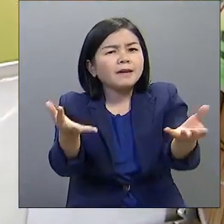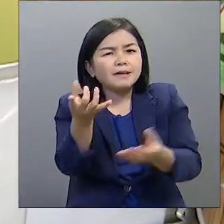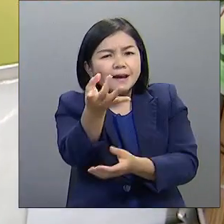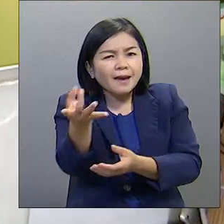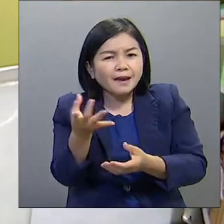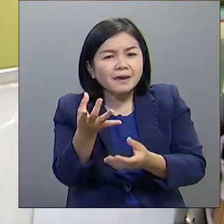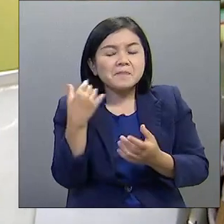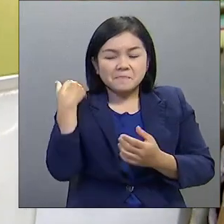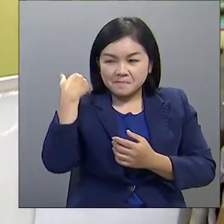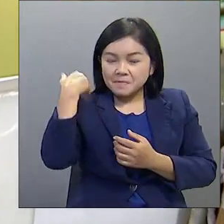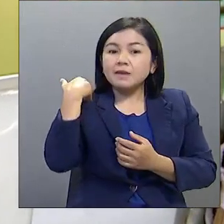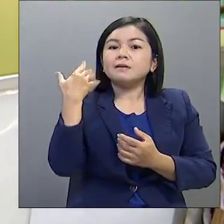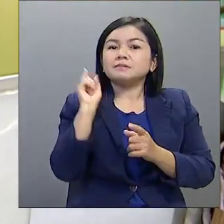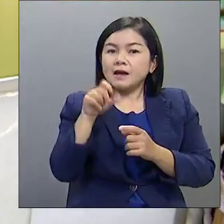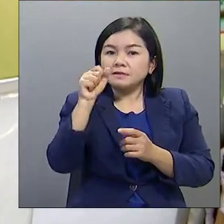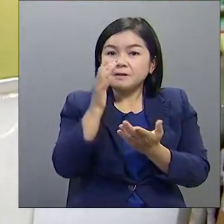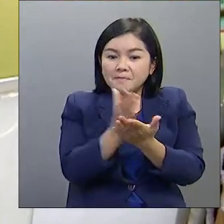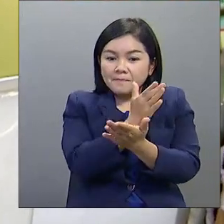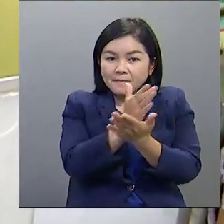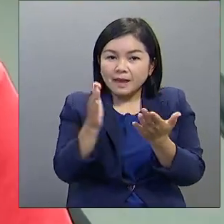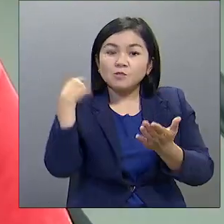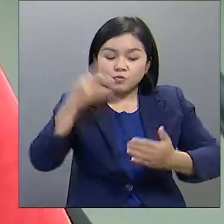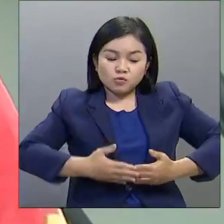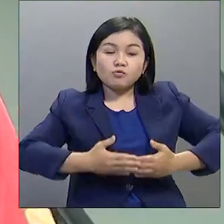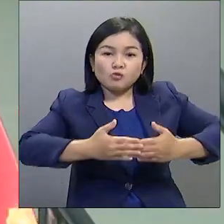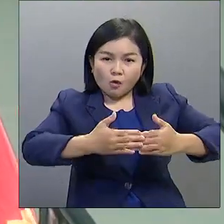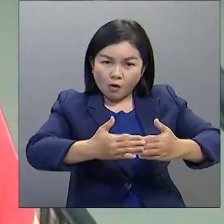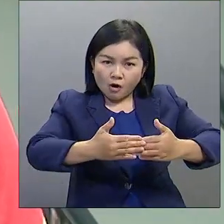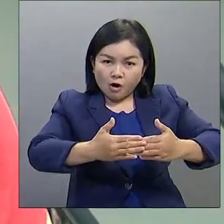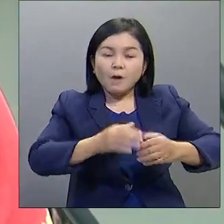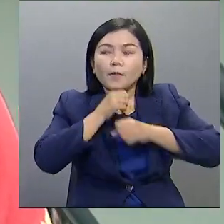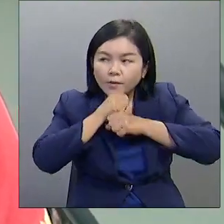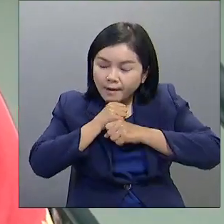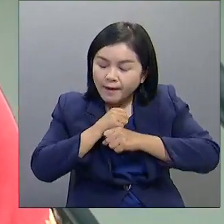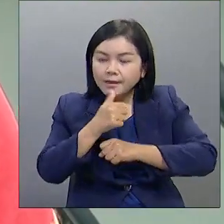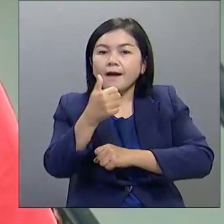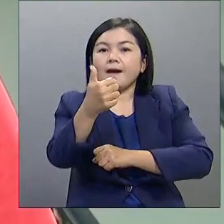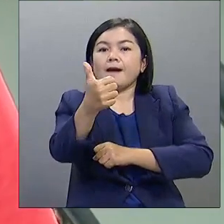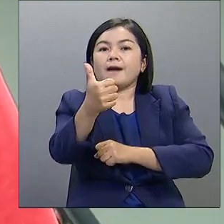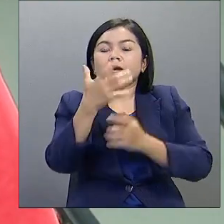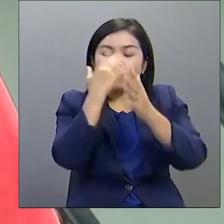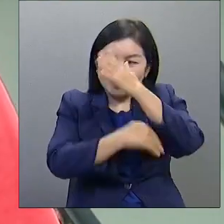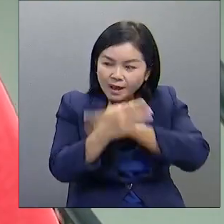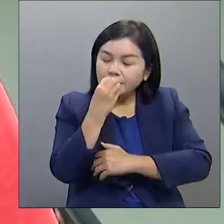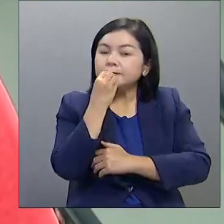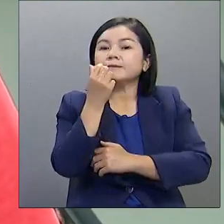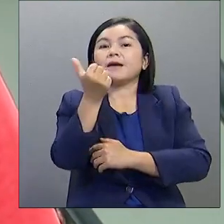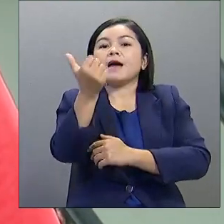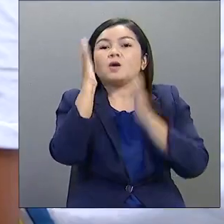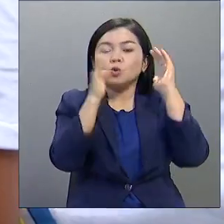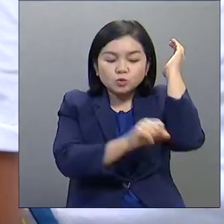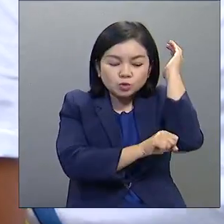จะมีแบ่งให้กับสตรีมีครรภ์ผู้สูงอายุคนพิการคนยาก